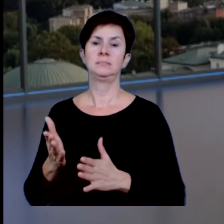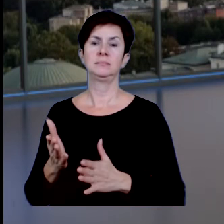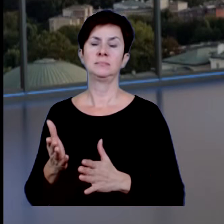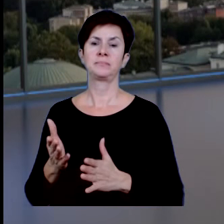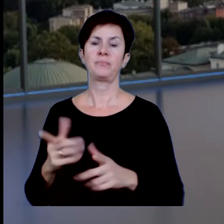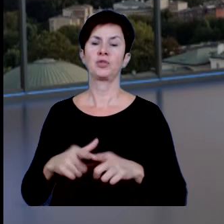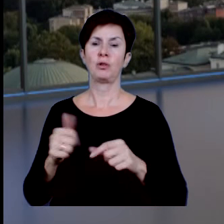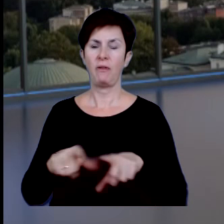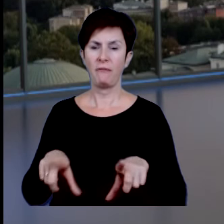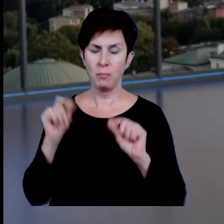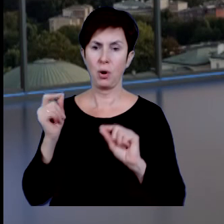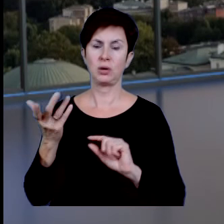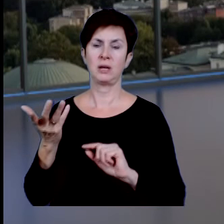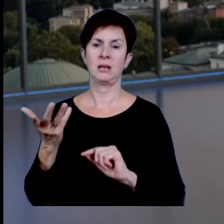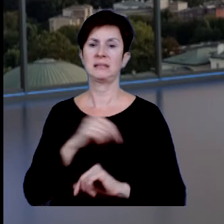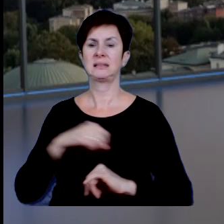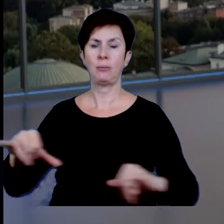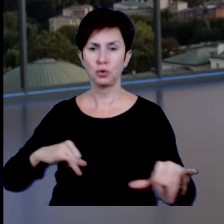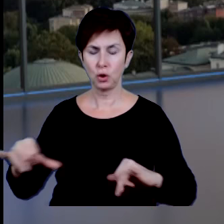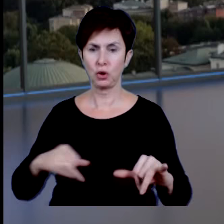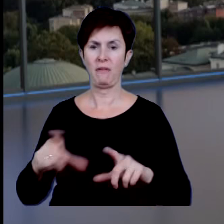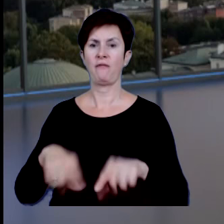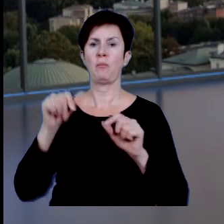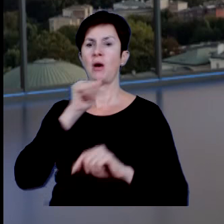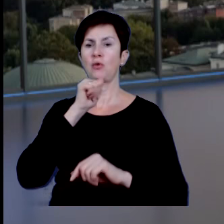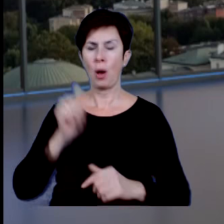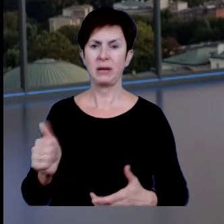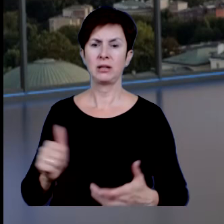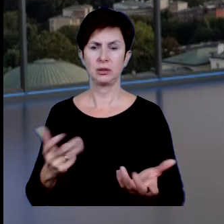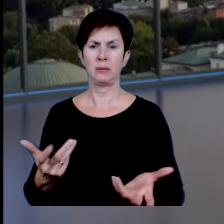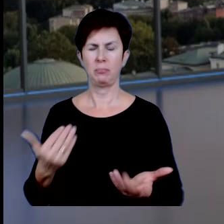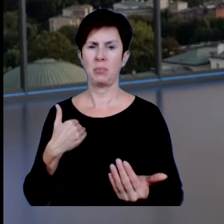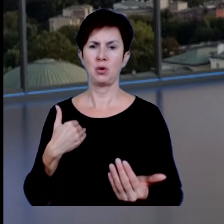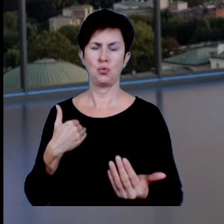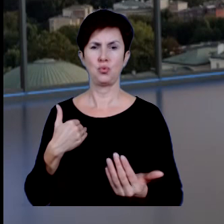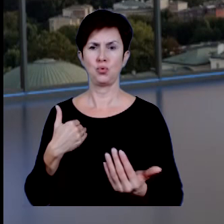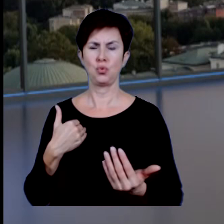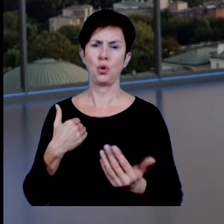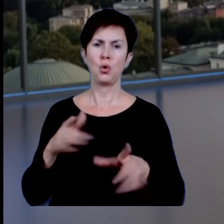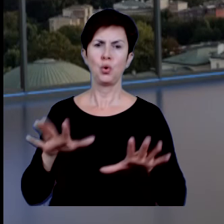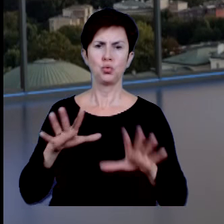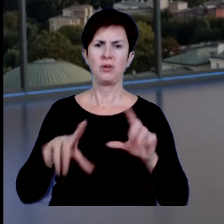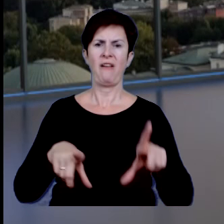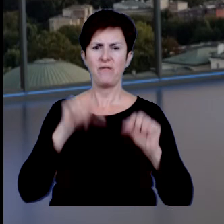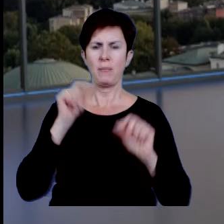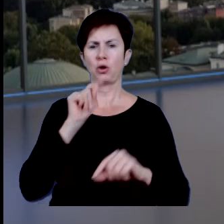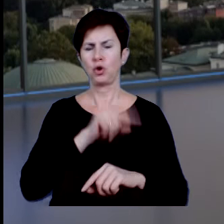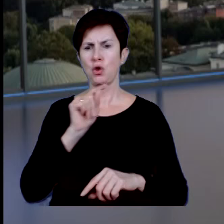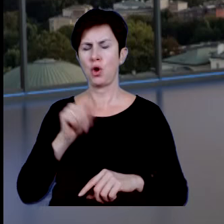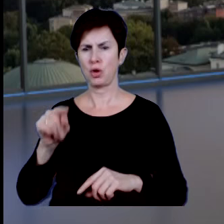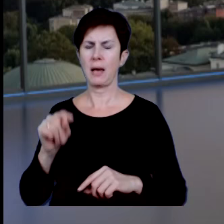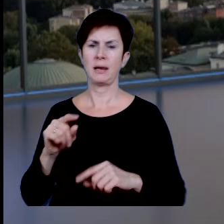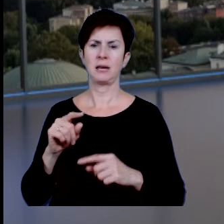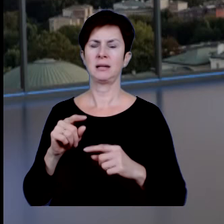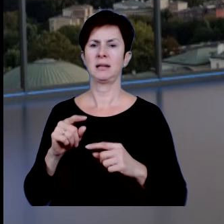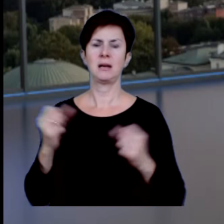wybory samorządowe, wybory europejskie. No to był naprawdę długi ciąg wyborczy, politycznie wymagający dla wszystkich